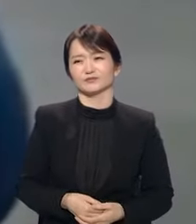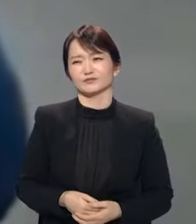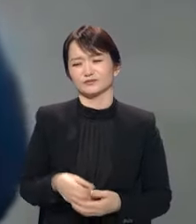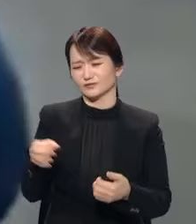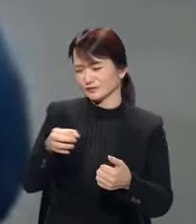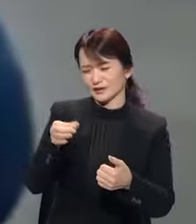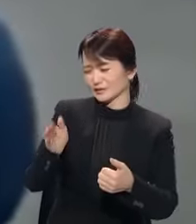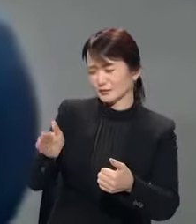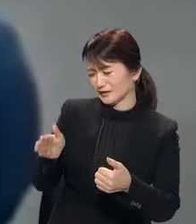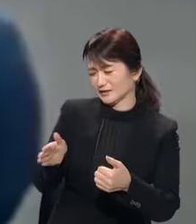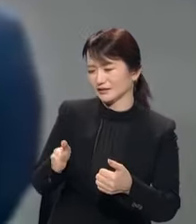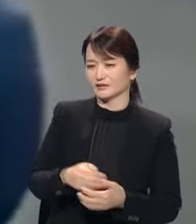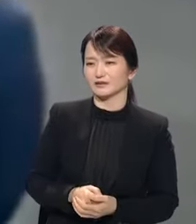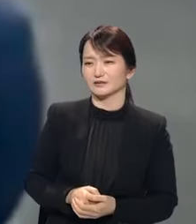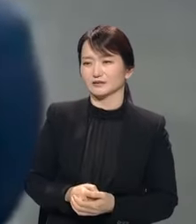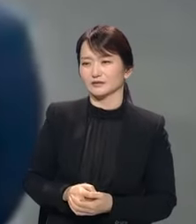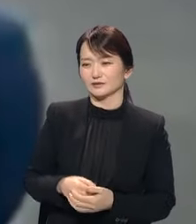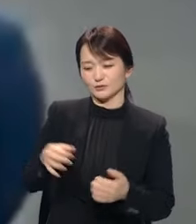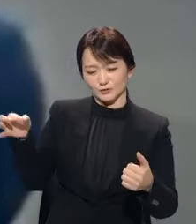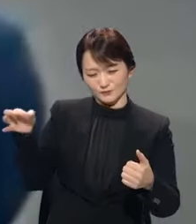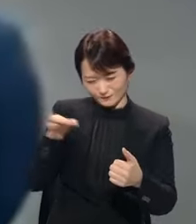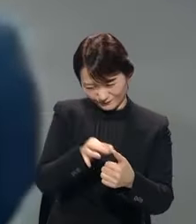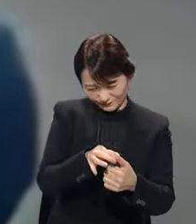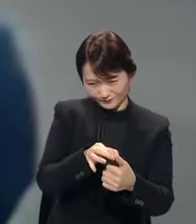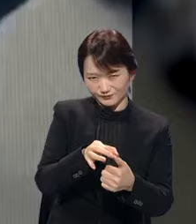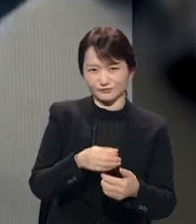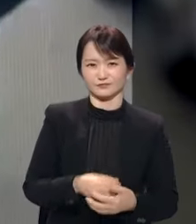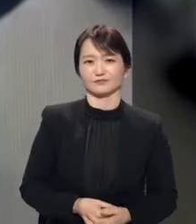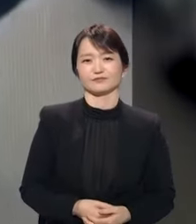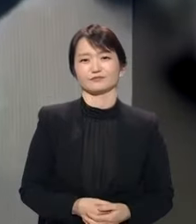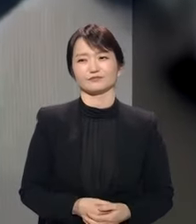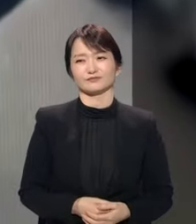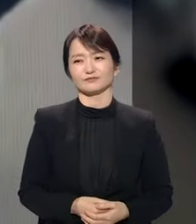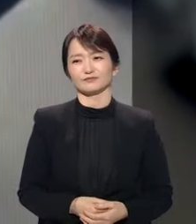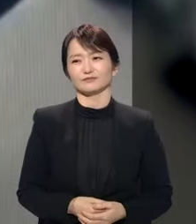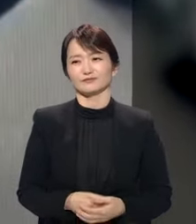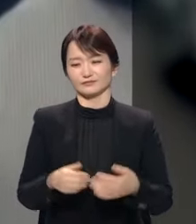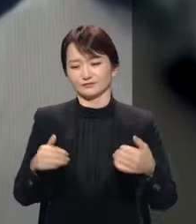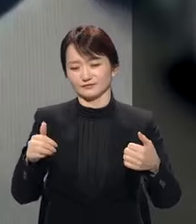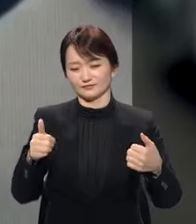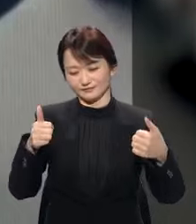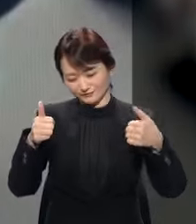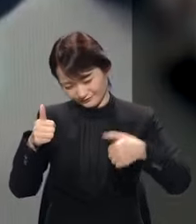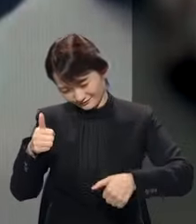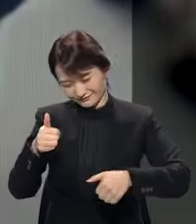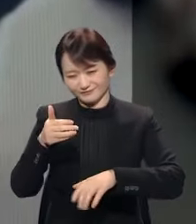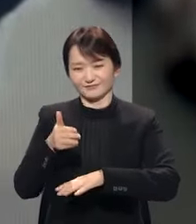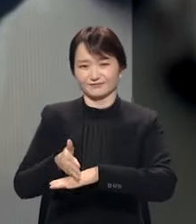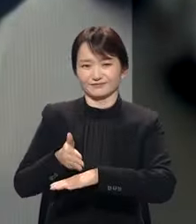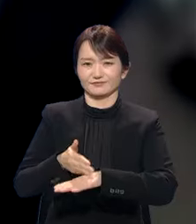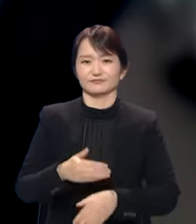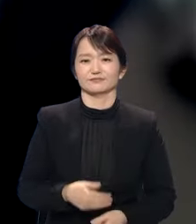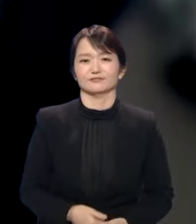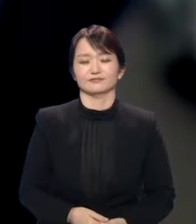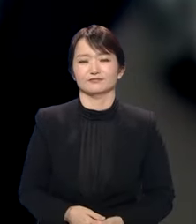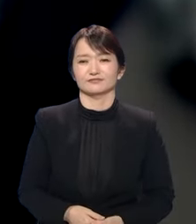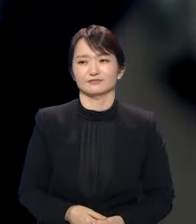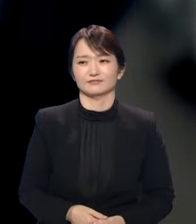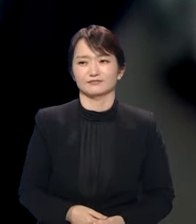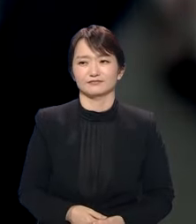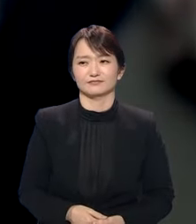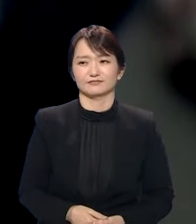주지 마세요 하는데도 세뱃돈을 꼭 쥐어줍니다 아야 진짜 감사합니다 하면서 저렇게 인사까지 하죠 자